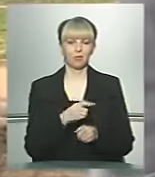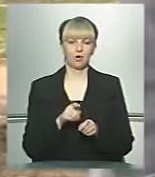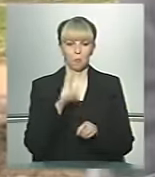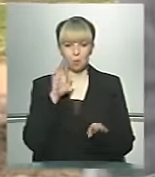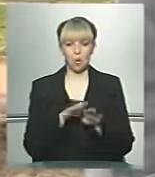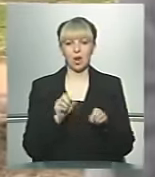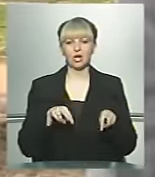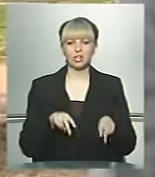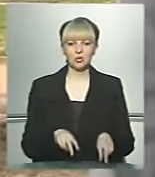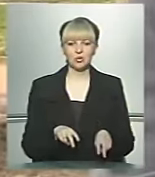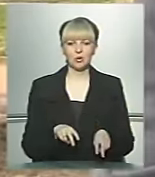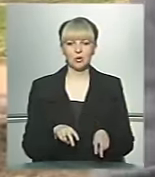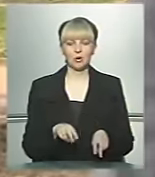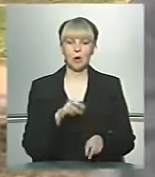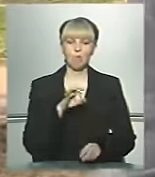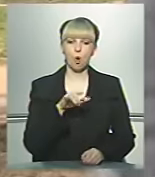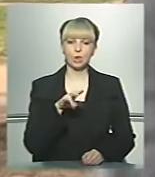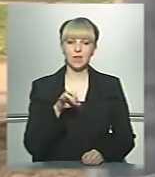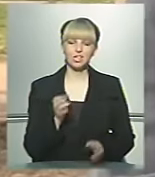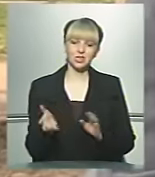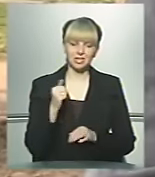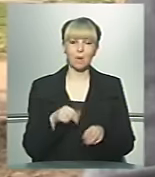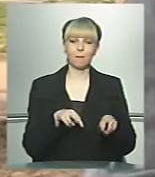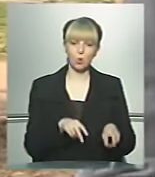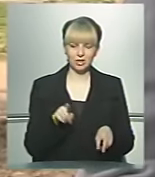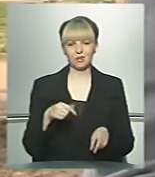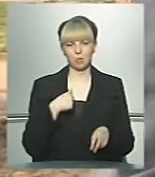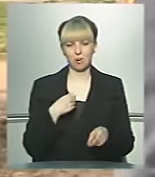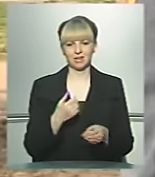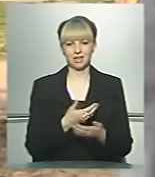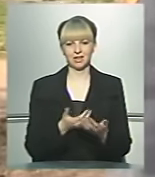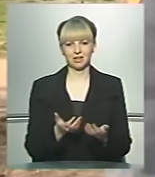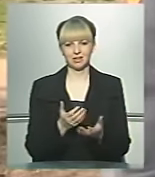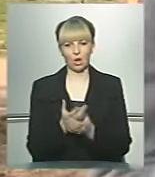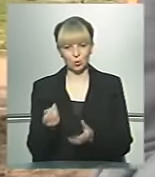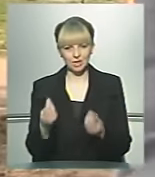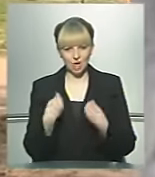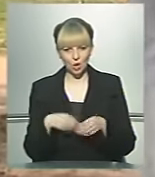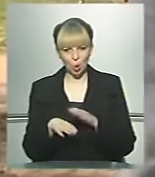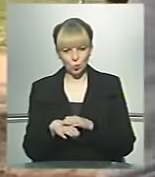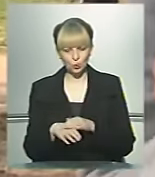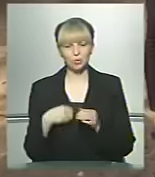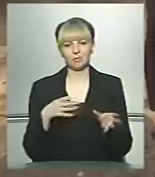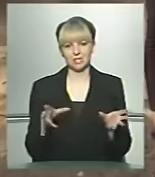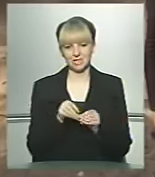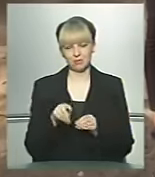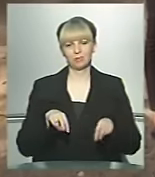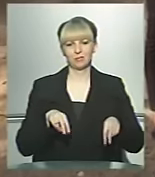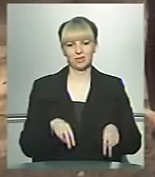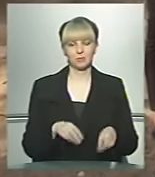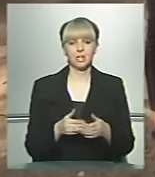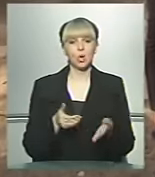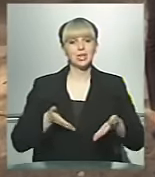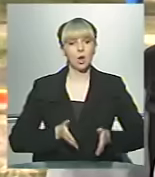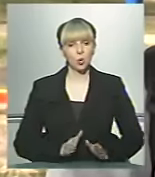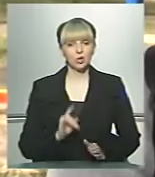танцює, або каже, що ми, Богданчик, йдемо потанцюємо. Він йде до мене на ручки, дає мені ручку, ми з ним танцюємо. Ще до